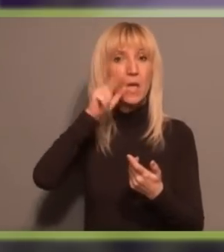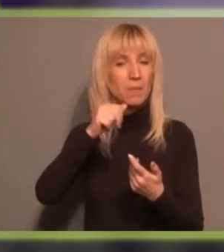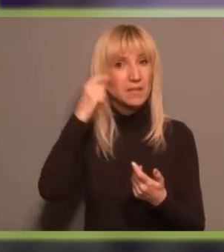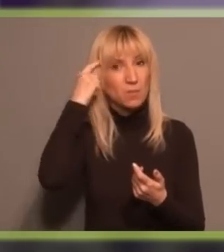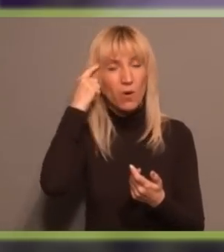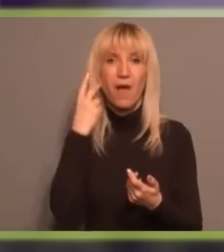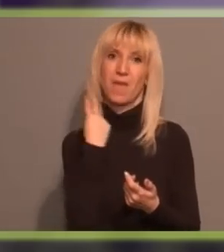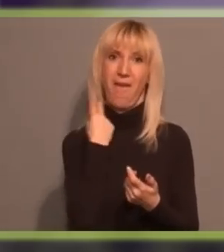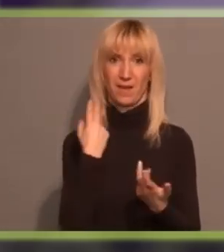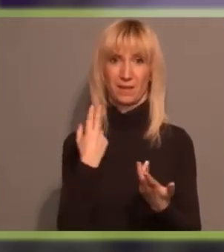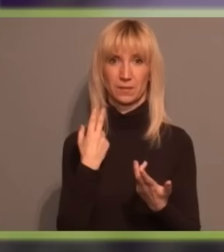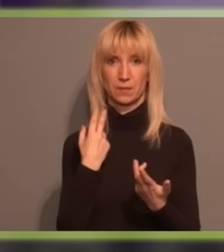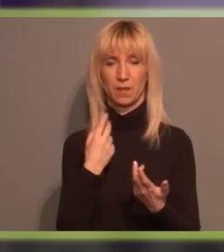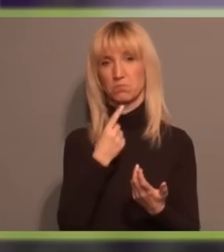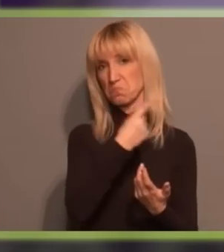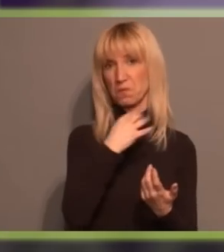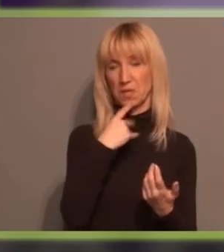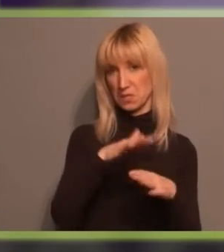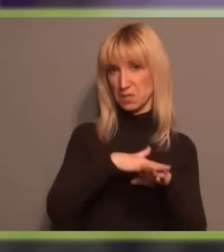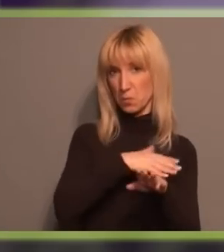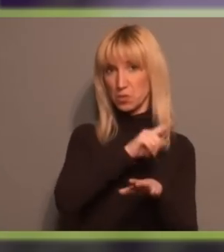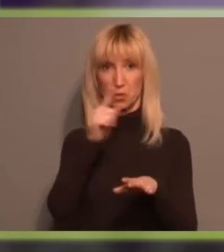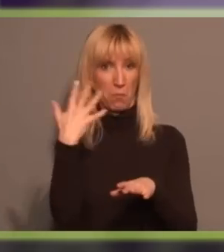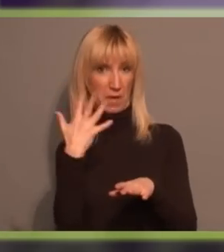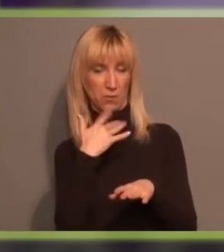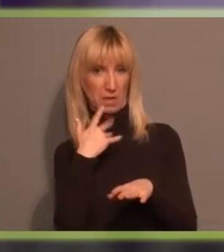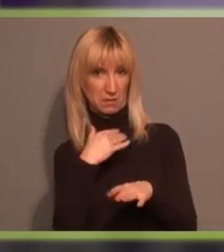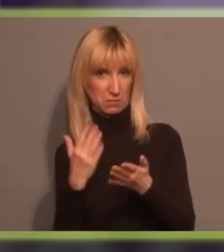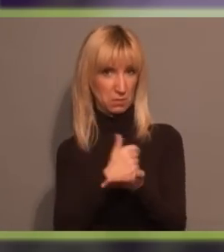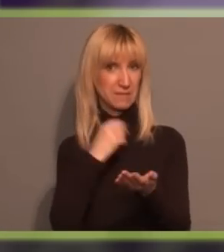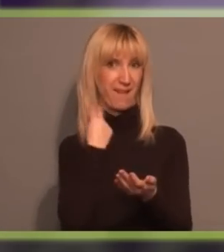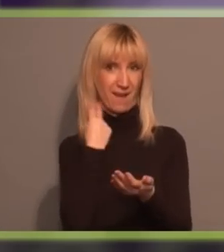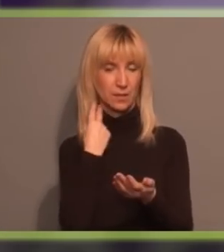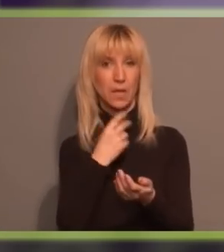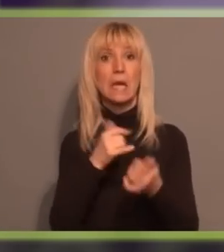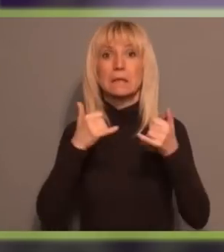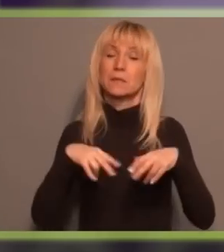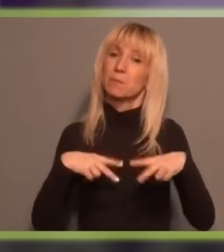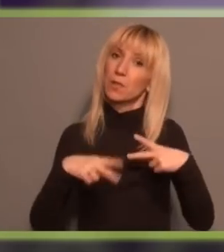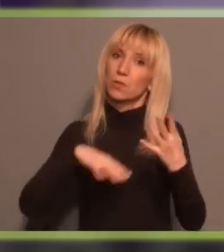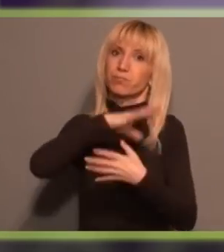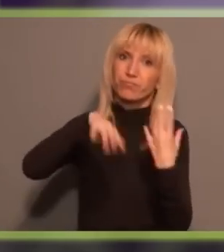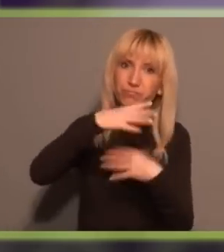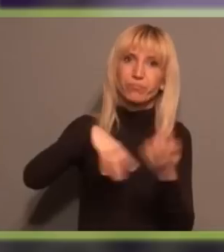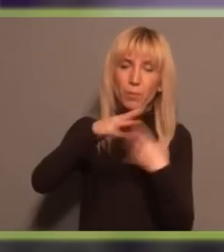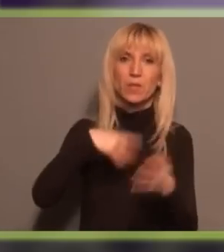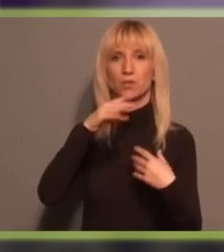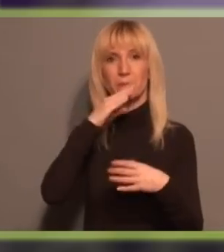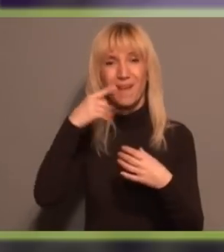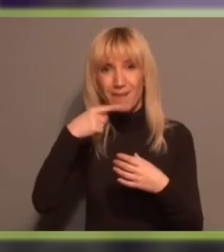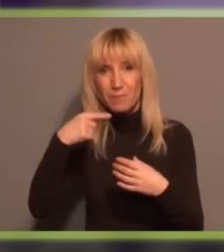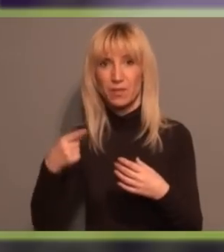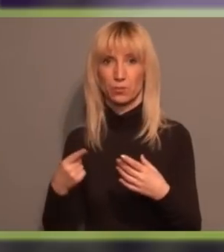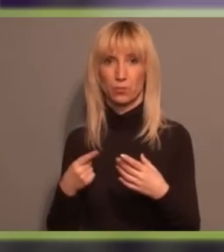u glavi samo engleski od prvog razreda do petog, ja da ne smem da mešam po jezikom tokom periodi,